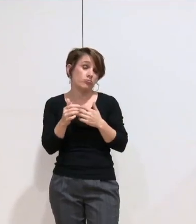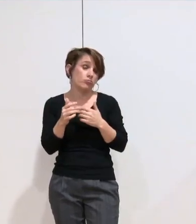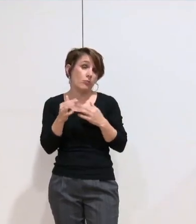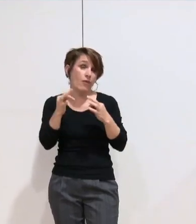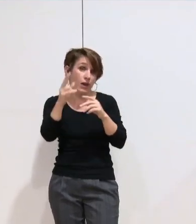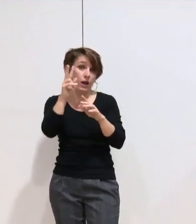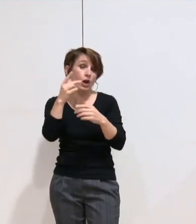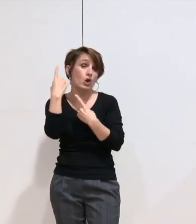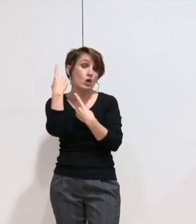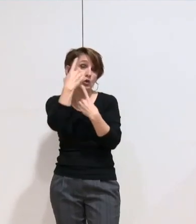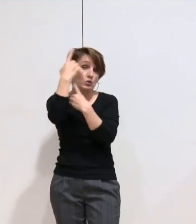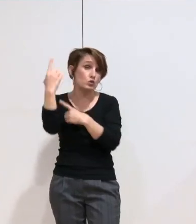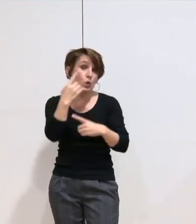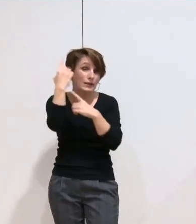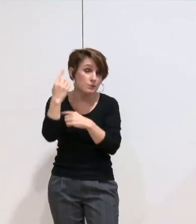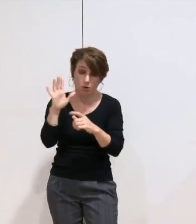d'arriver, hein,